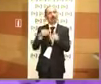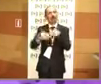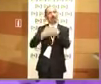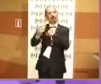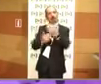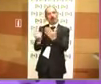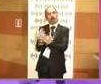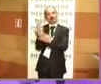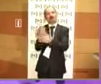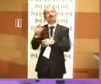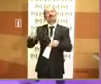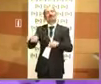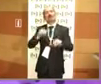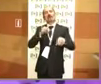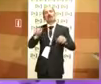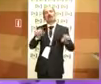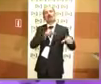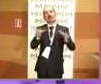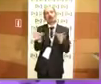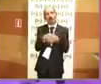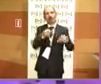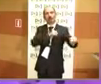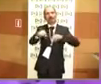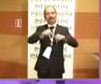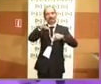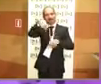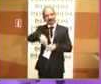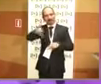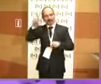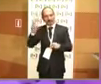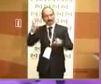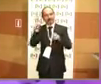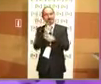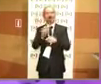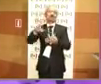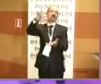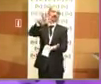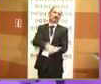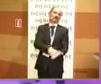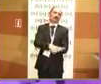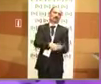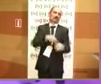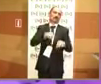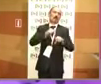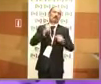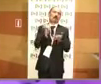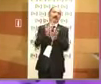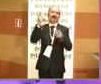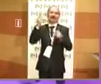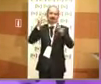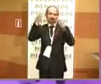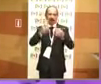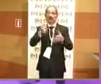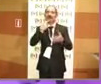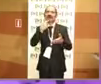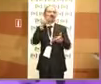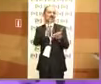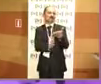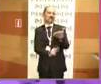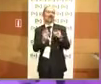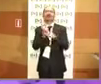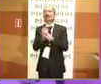il nuovo gruppo dirigente del PD avrà una missione importante e decisiva, e chiunque sarà il segretario,